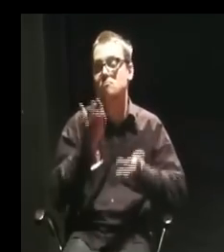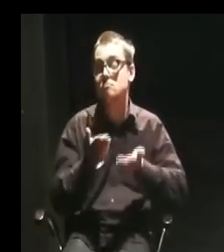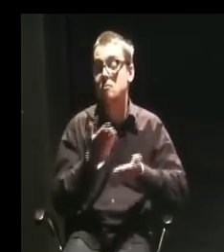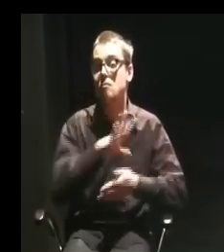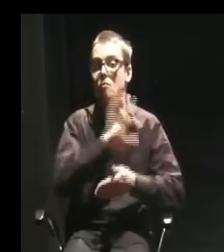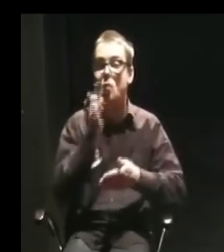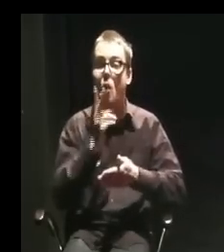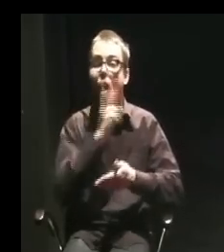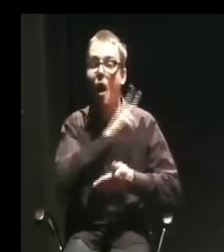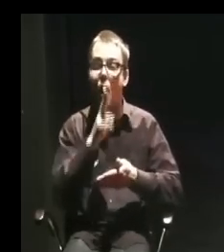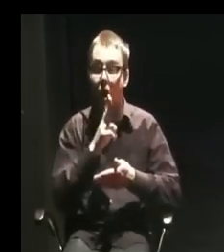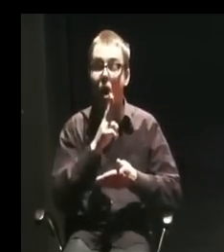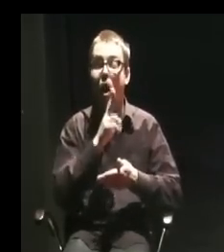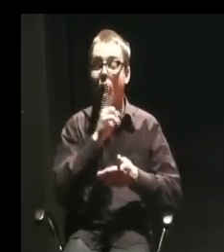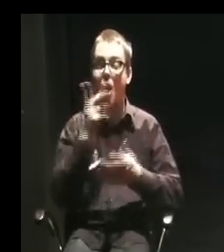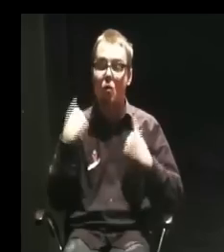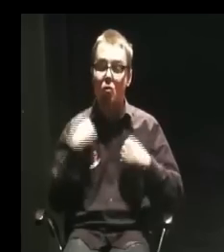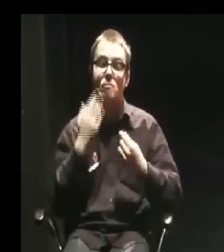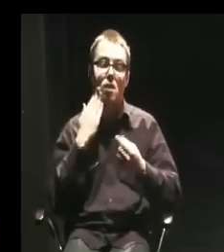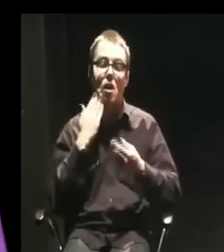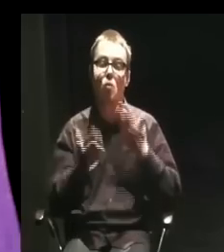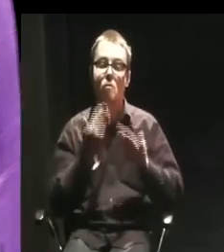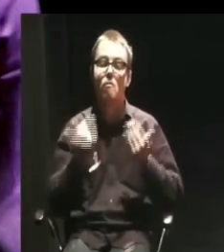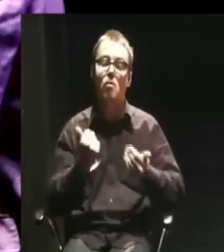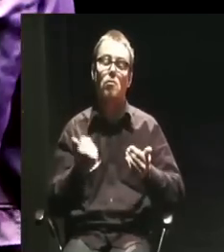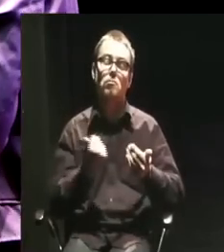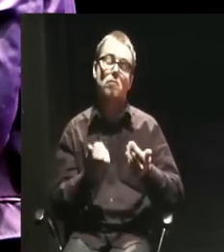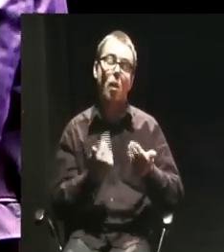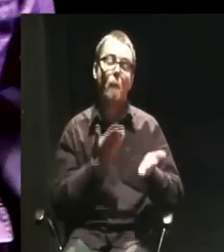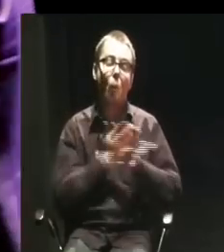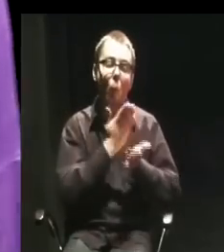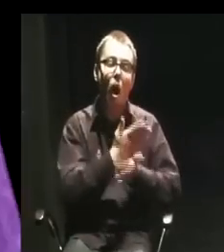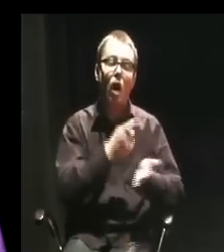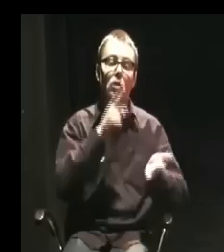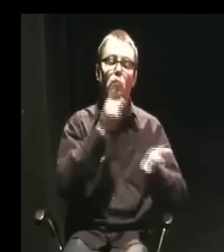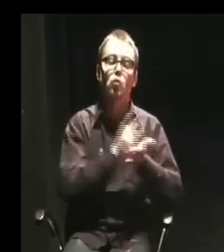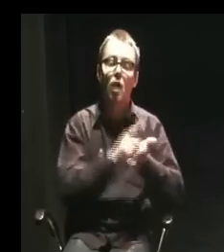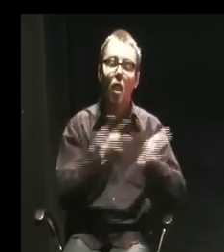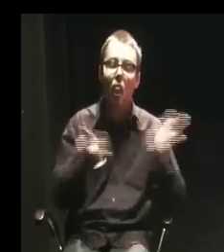uczestnikami TEDxa. Ja, 35-latek,